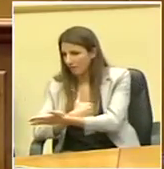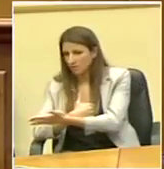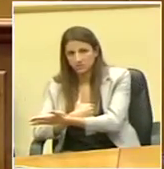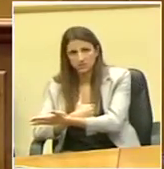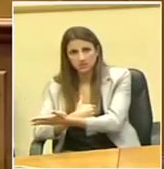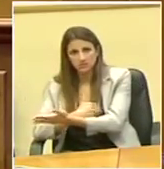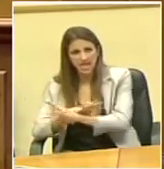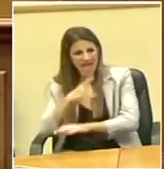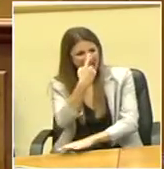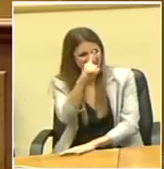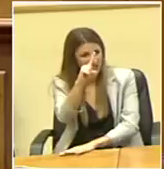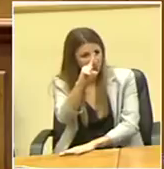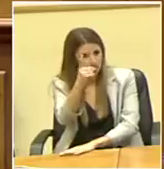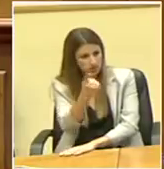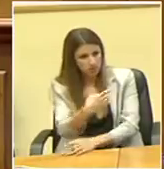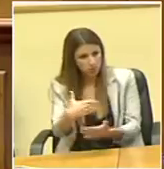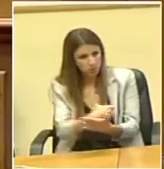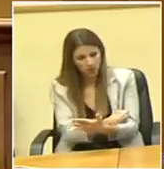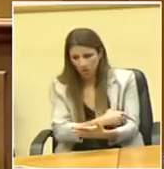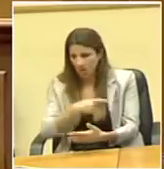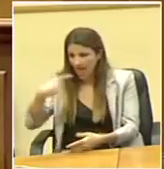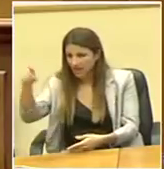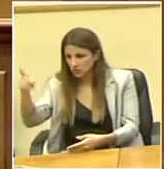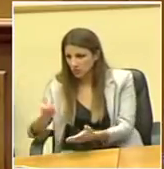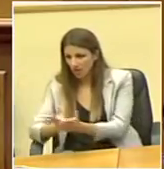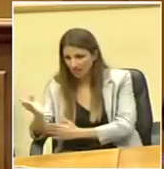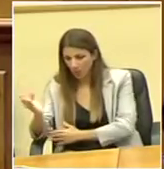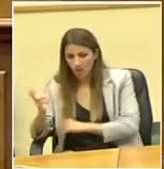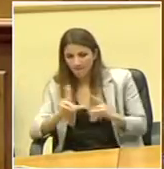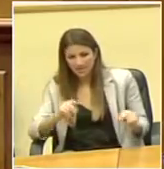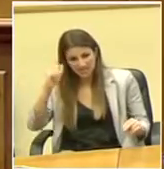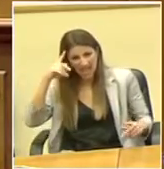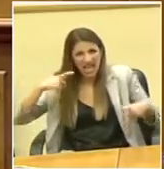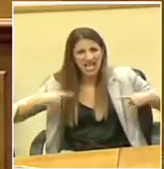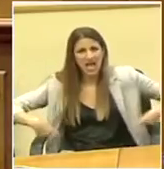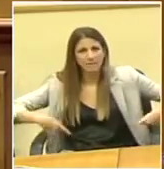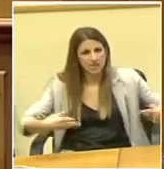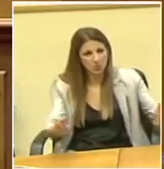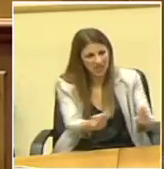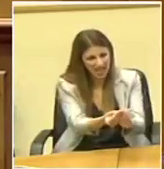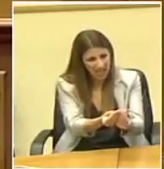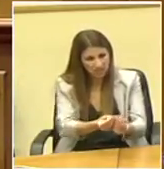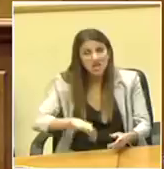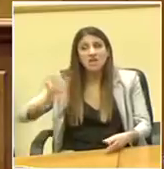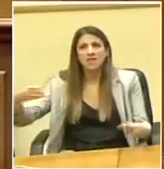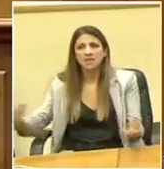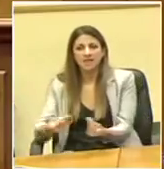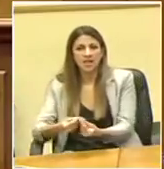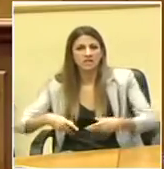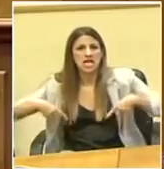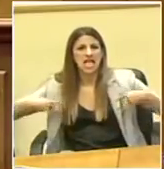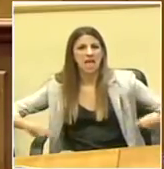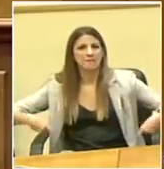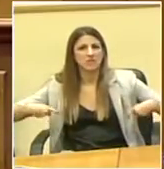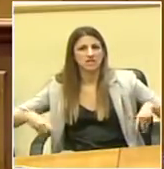καθόλου. Είτε είναι καπιταλιστικό ή δεν είναι καπιταλιστικό. Πώς όμως πας από κάτι άδικο σε κάτι